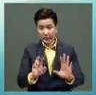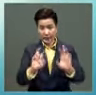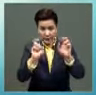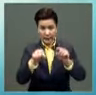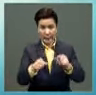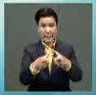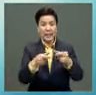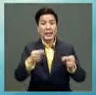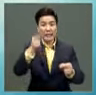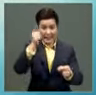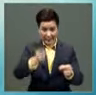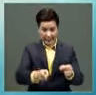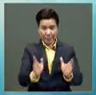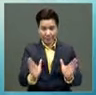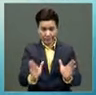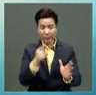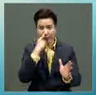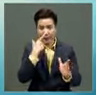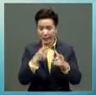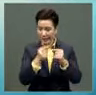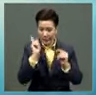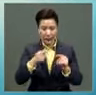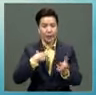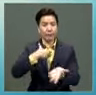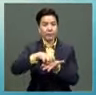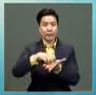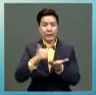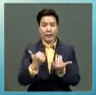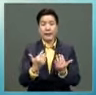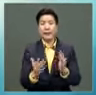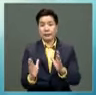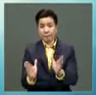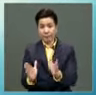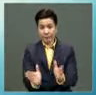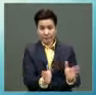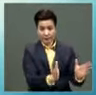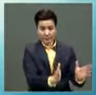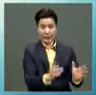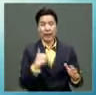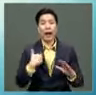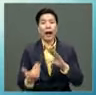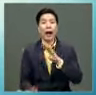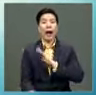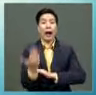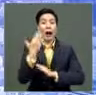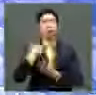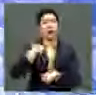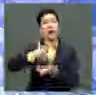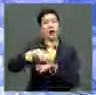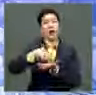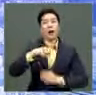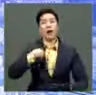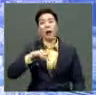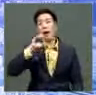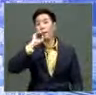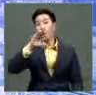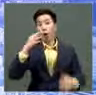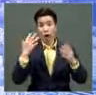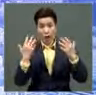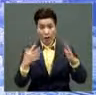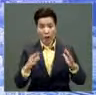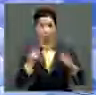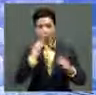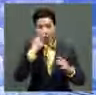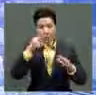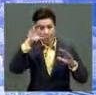ที่เป็นข้อเท็จจริงก่อนนะครับในกรณีนี้เมื่อเช้านี้ได้นำเรียนรายงานตรงนี้ออกไปแล้วนะครับก็ได้ภ